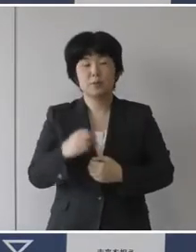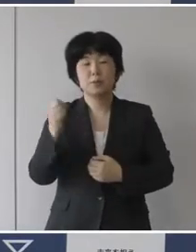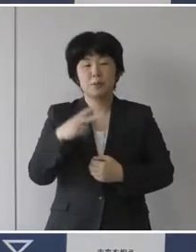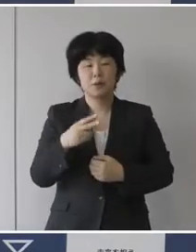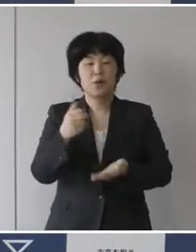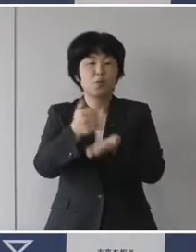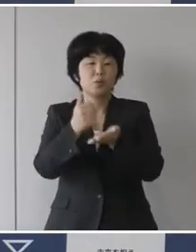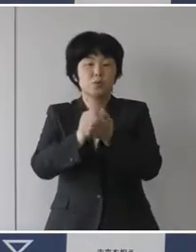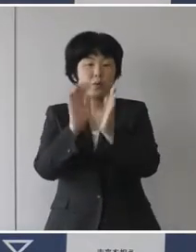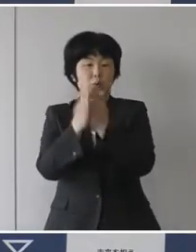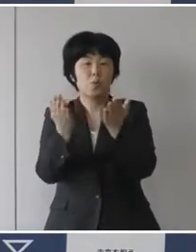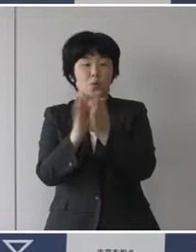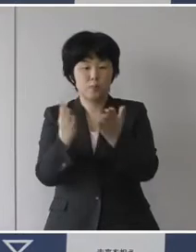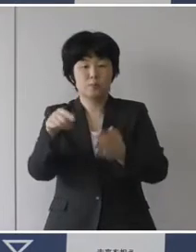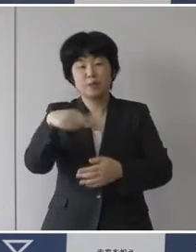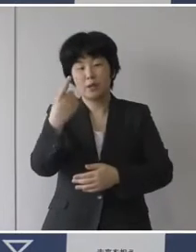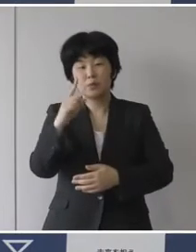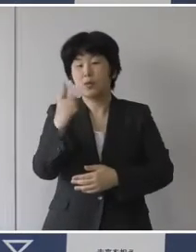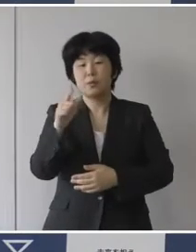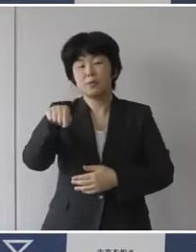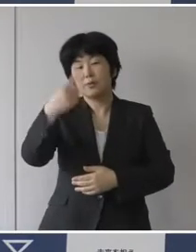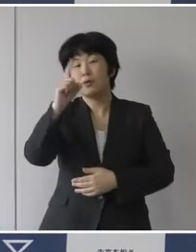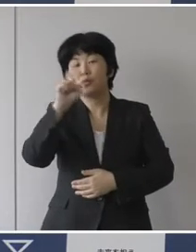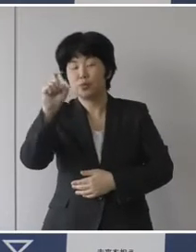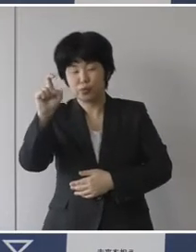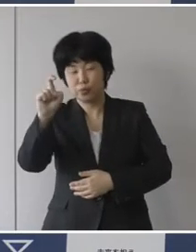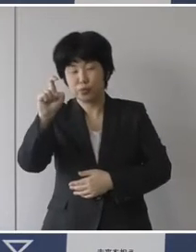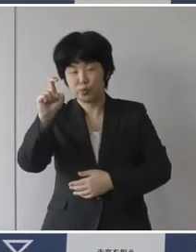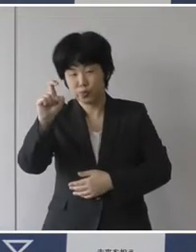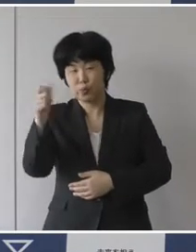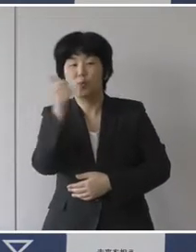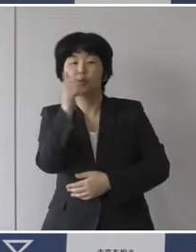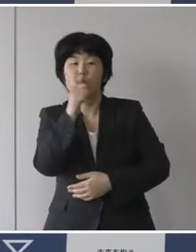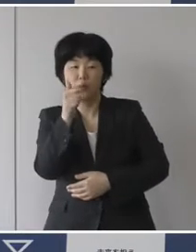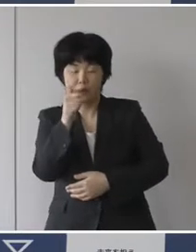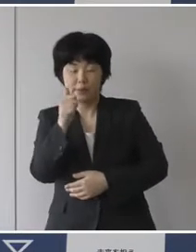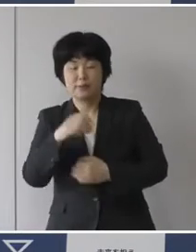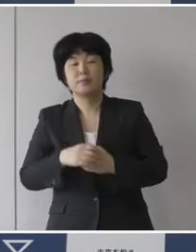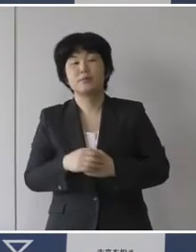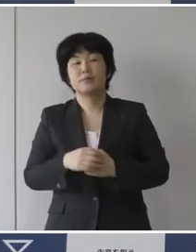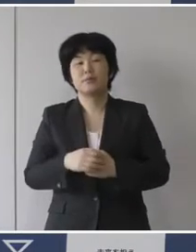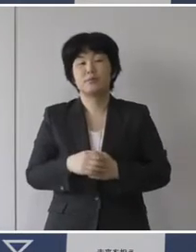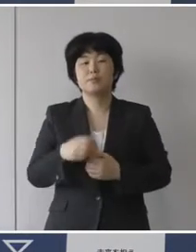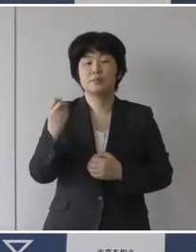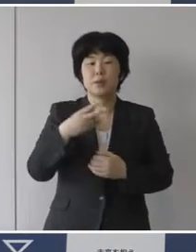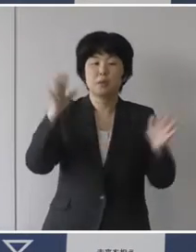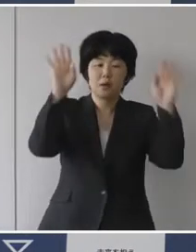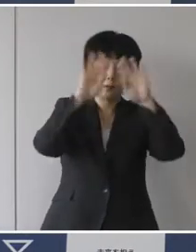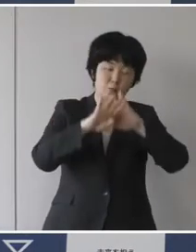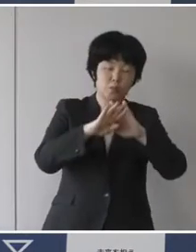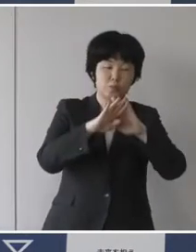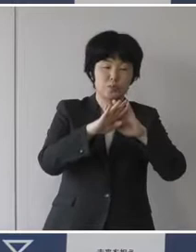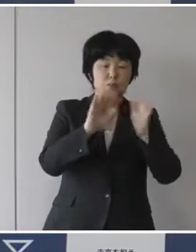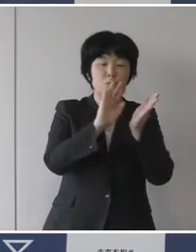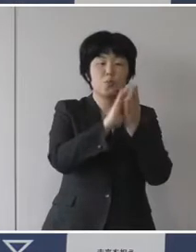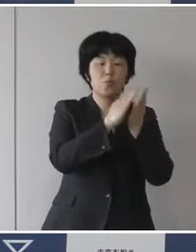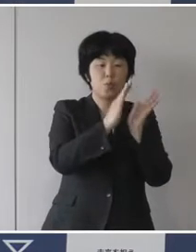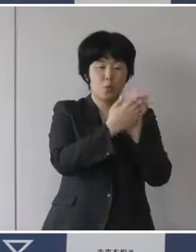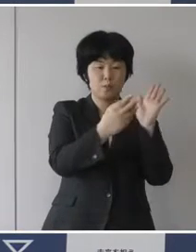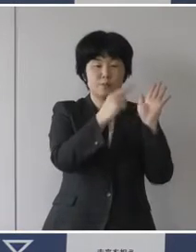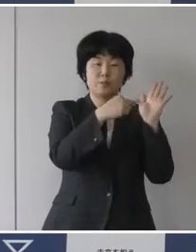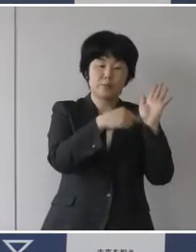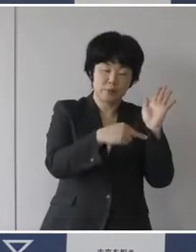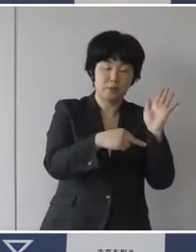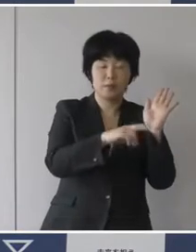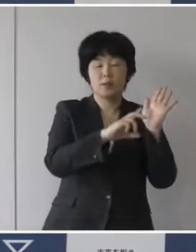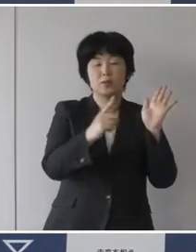110冊プロジェクトでありますとか、ナイトライブラリーとかリレートーク、さまざまなつながりとか交流を生